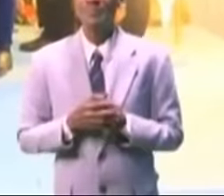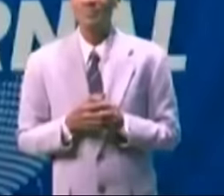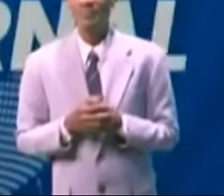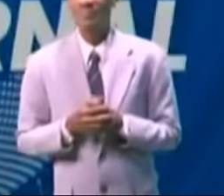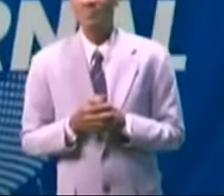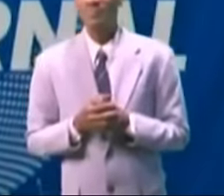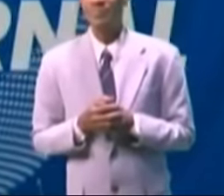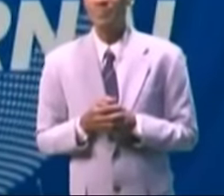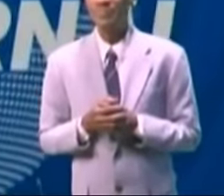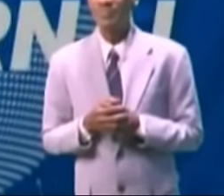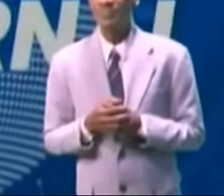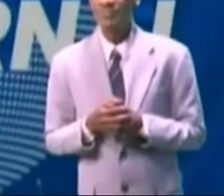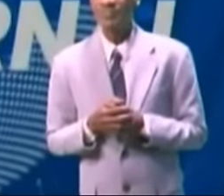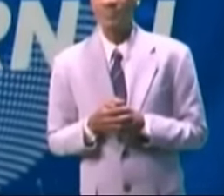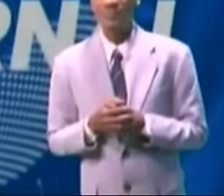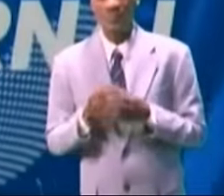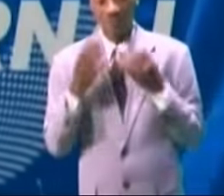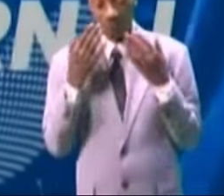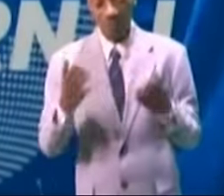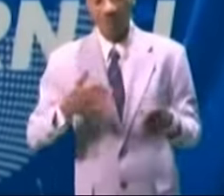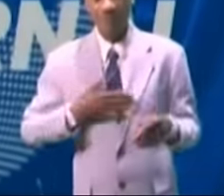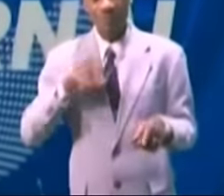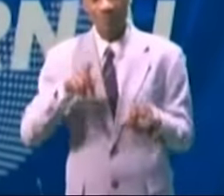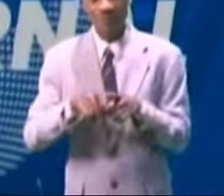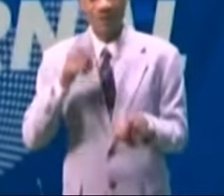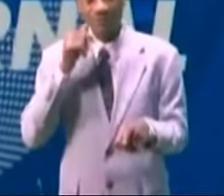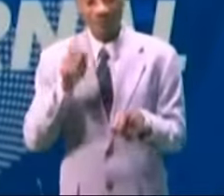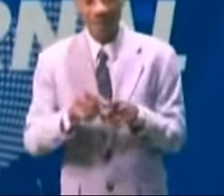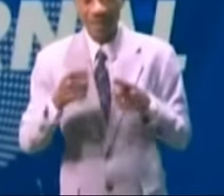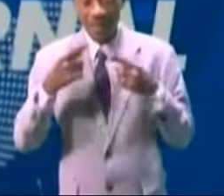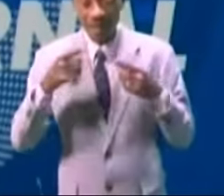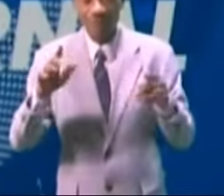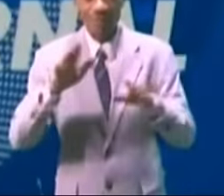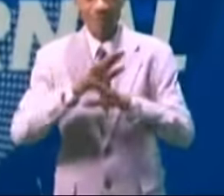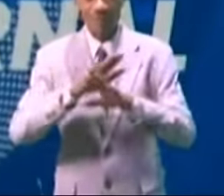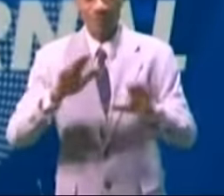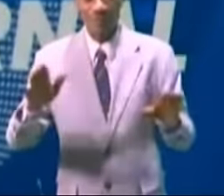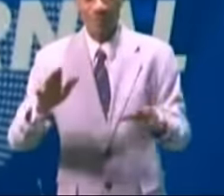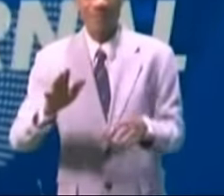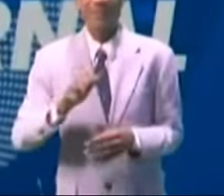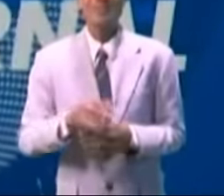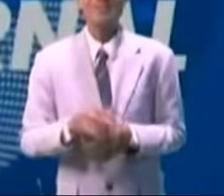Ce journal est complètement terminé. Merci à vous de l'avoir suivi. Au revoir.